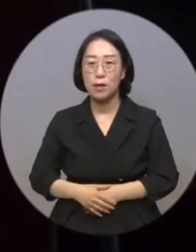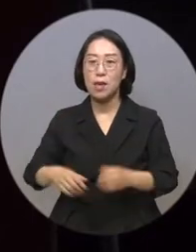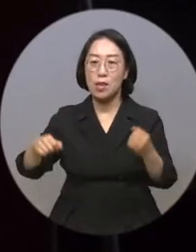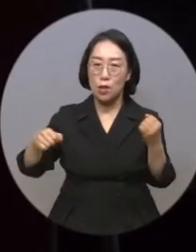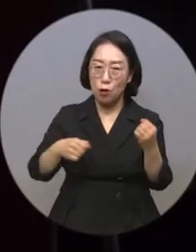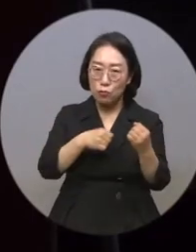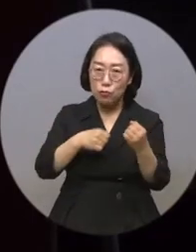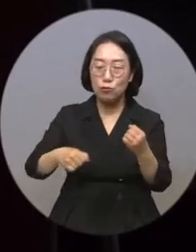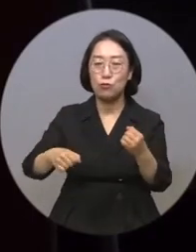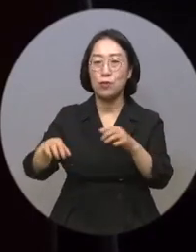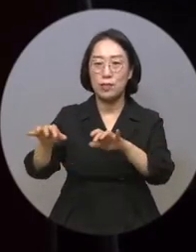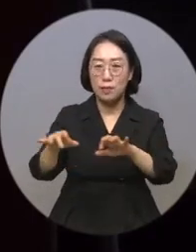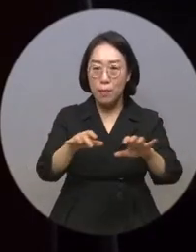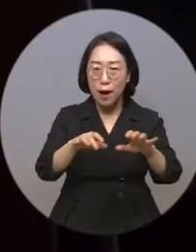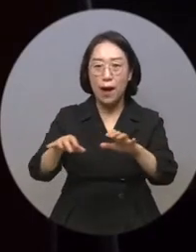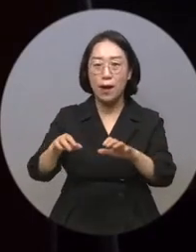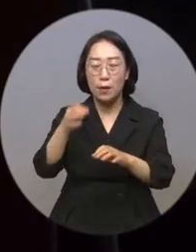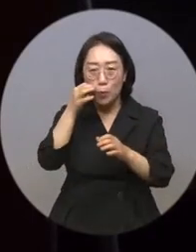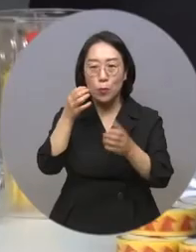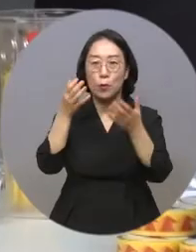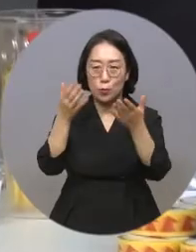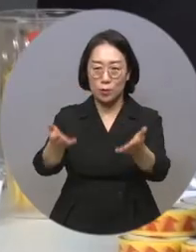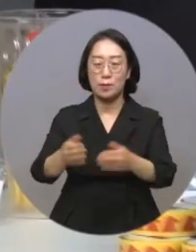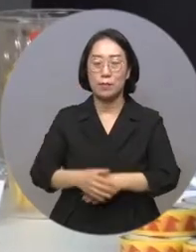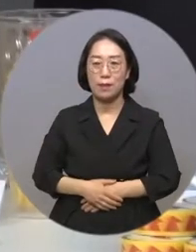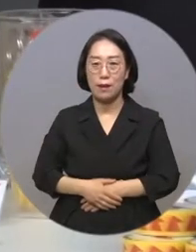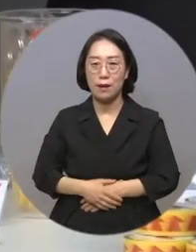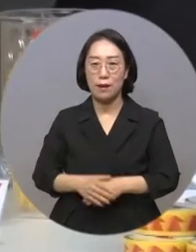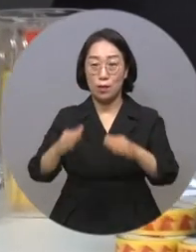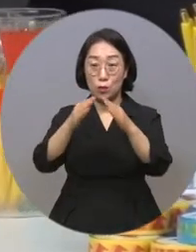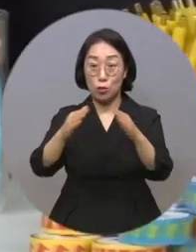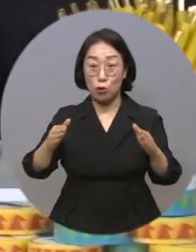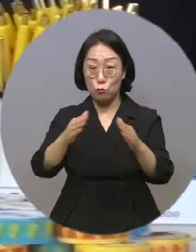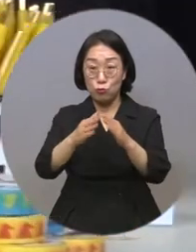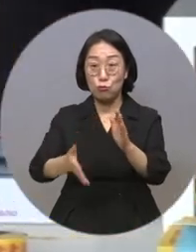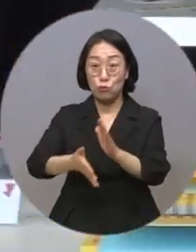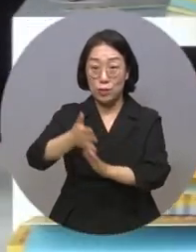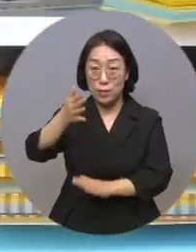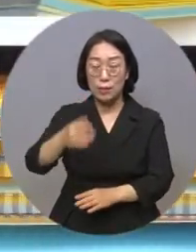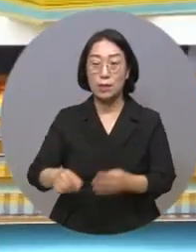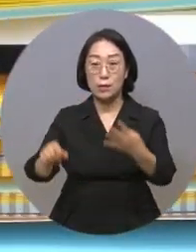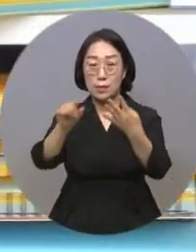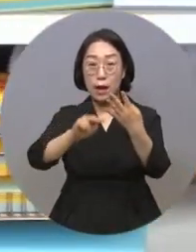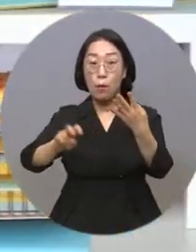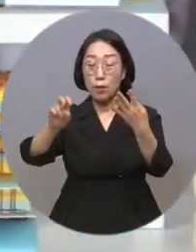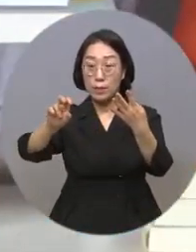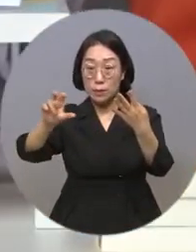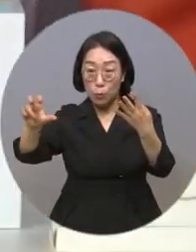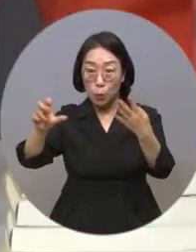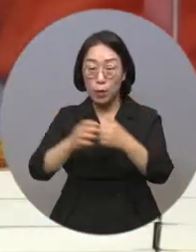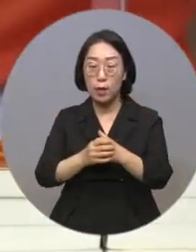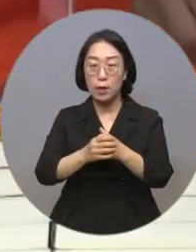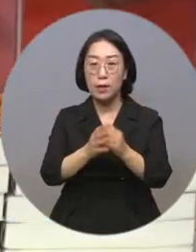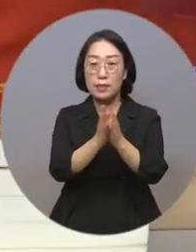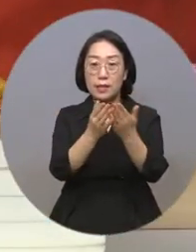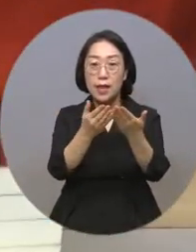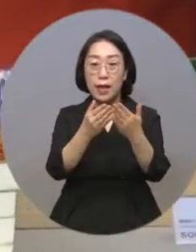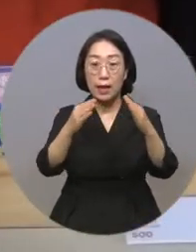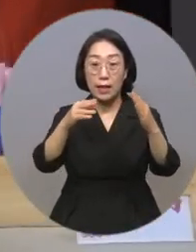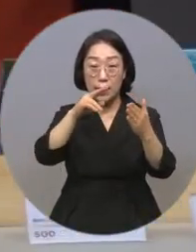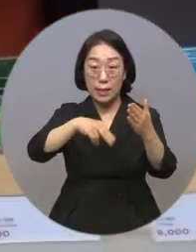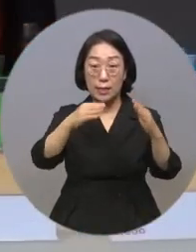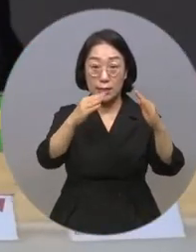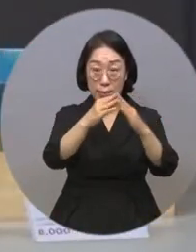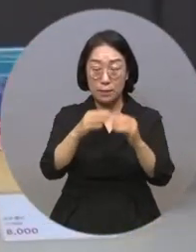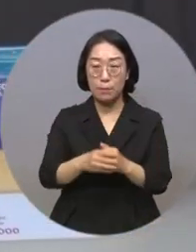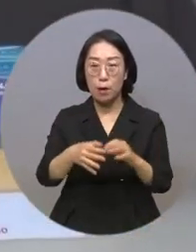날의 코리아 콘서트까지 진행됐습니다. 전주시는 4월 25일 인우도서관에서 전주국제영화제와